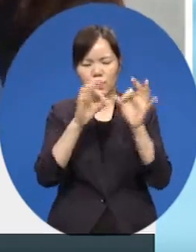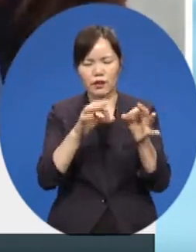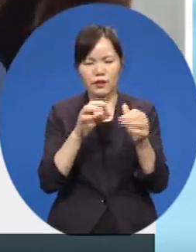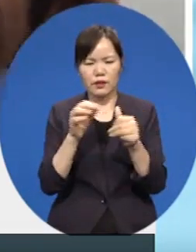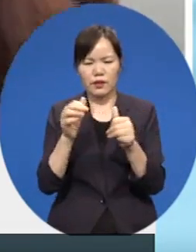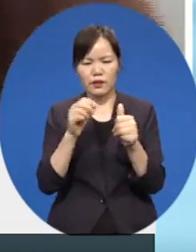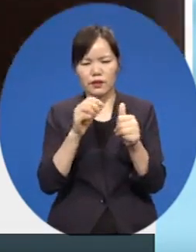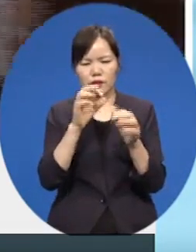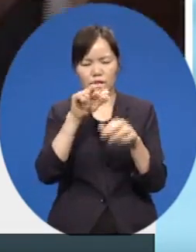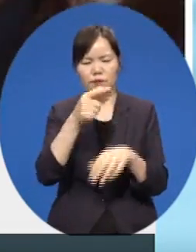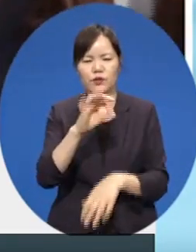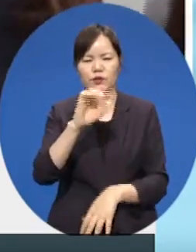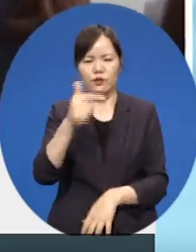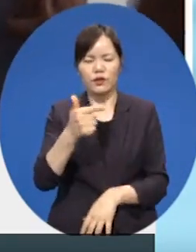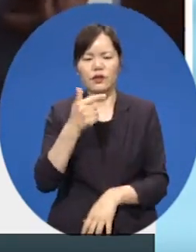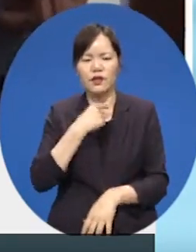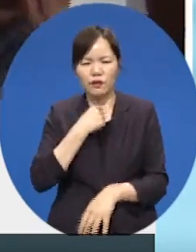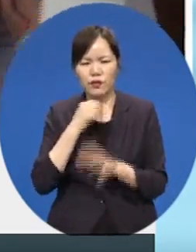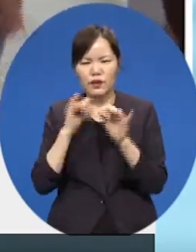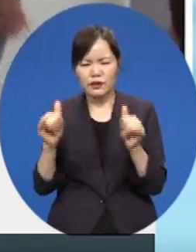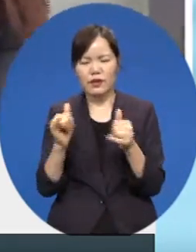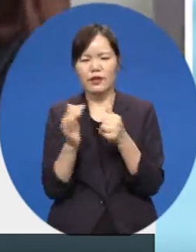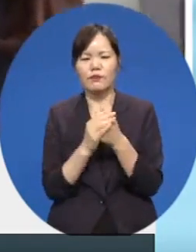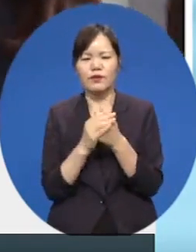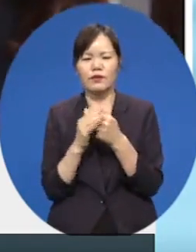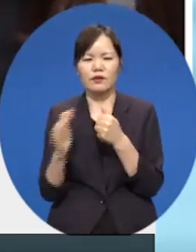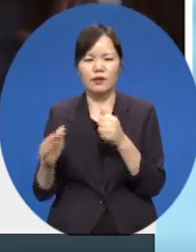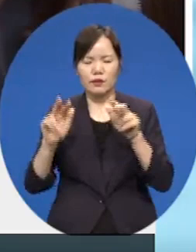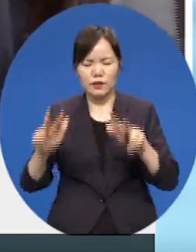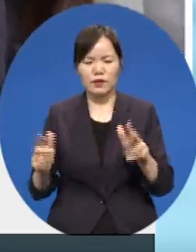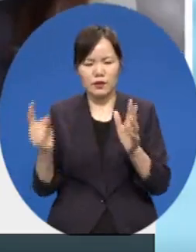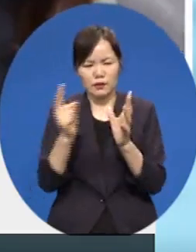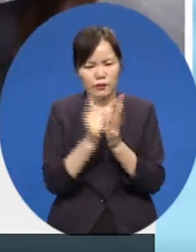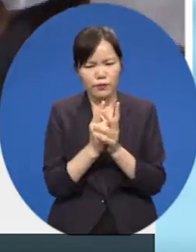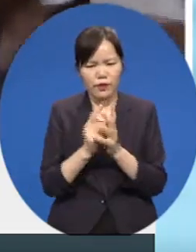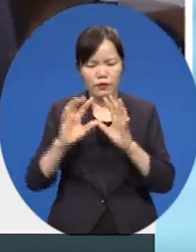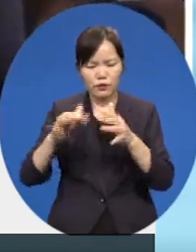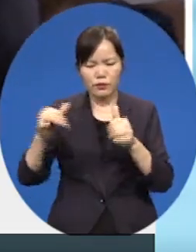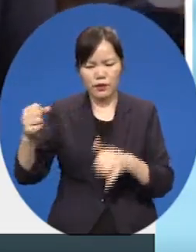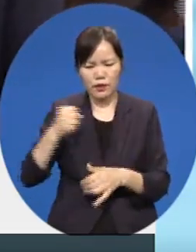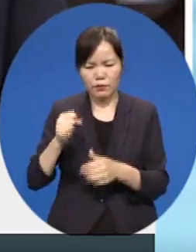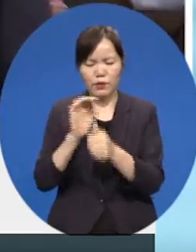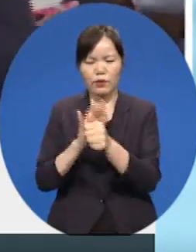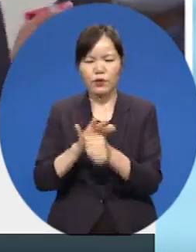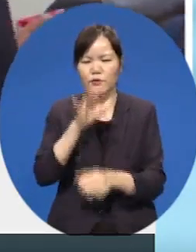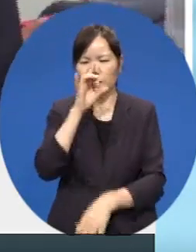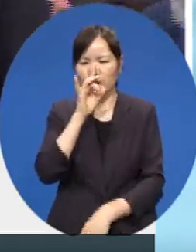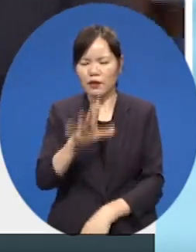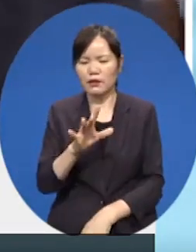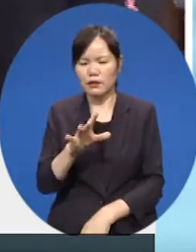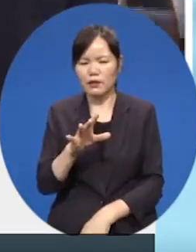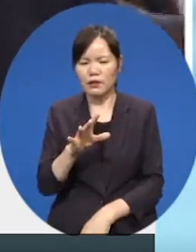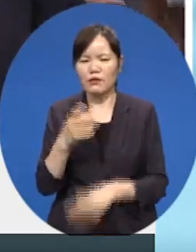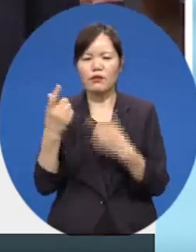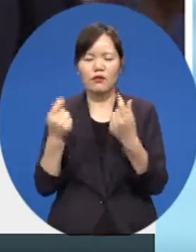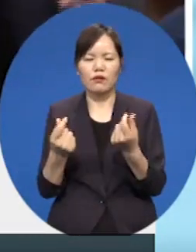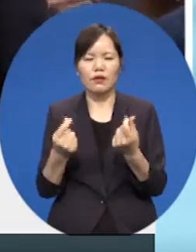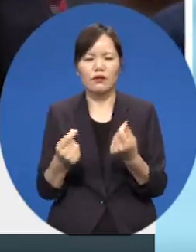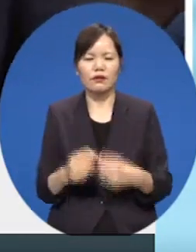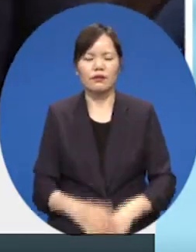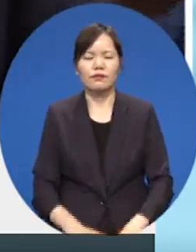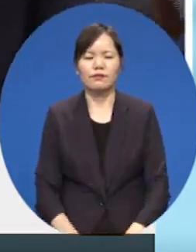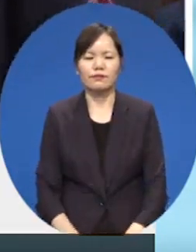인물이거든요. 네. 그렇게 본다면 지금 입당하는 게 국민의힘에도 도움이 안 된다라고 볼 수도 있어요. 좀 그런